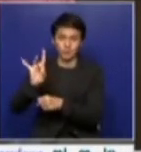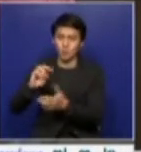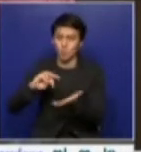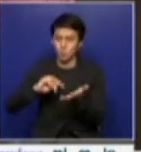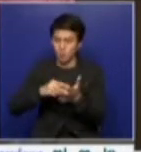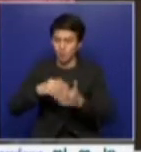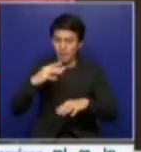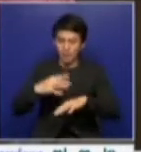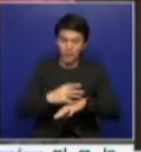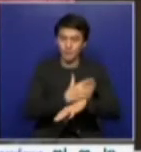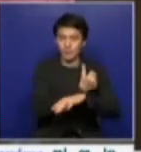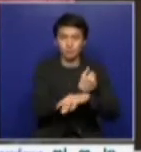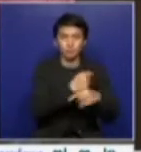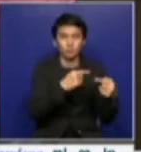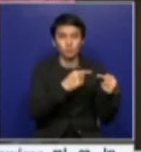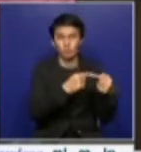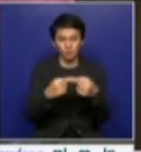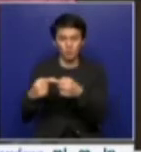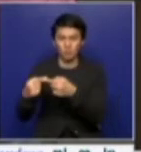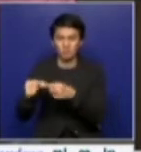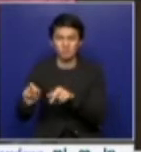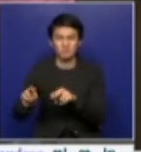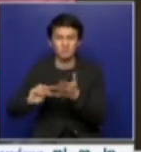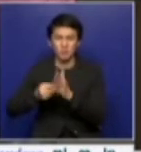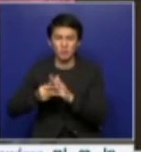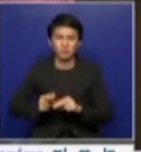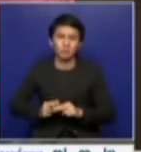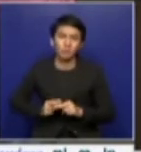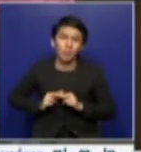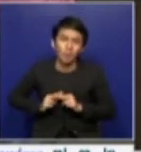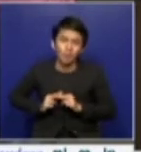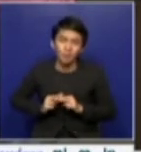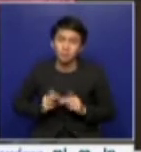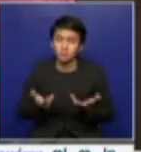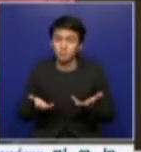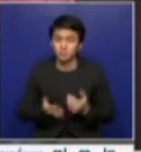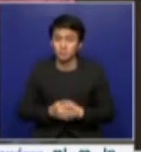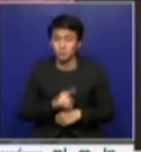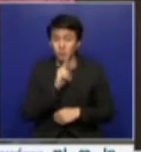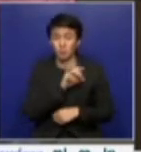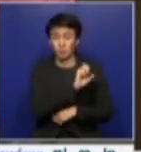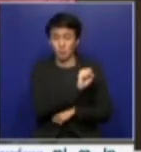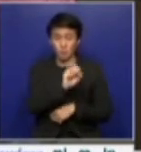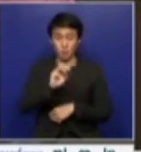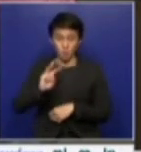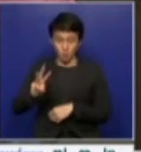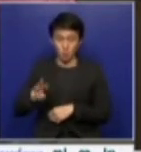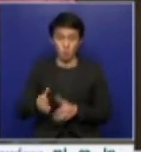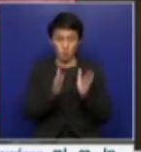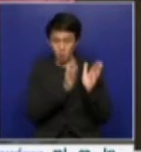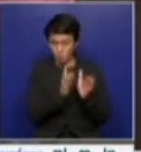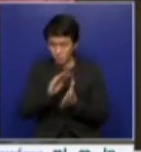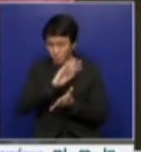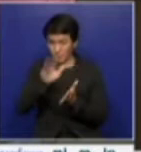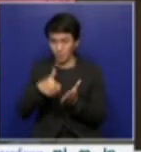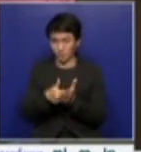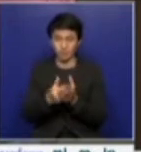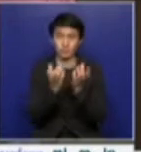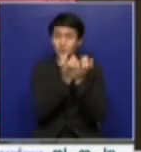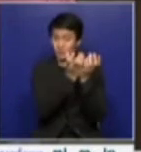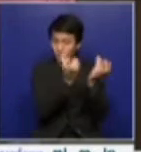อำนาจอย่างน่าละอายใจและเห็นแก่ตัวที่สุดการเลือกสวนั้นรัฐธรรมนูญได้กำหนด